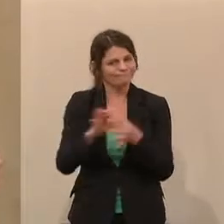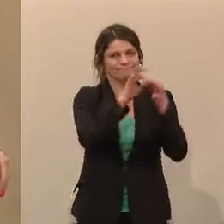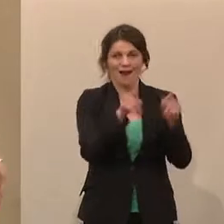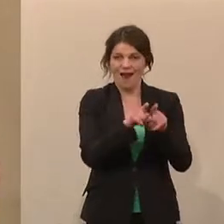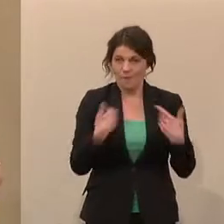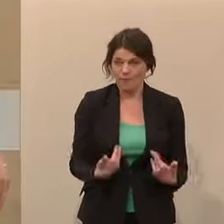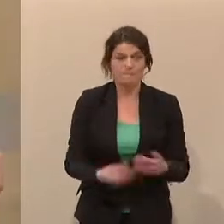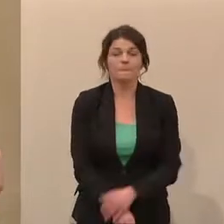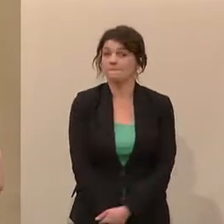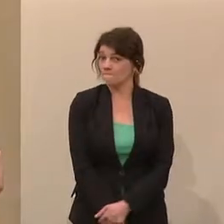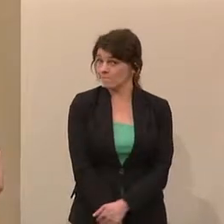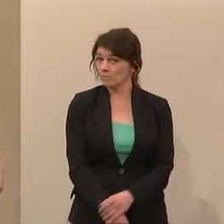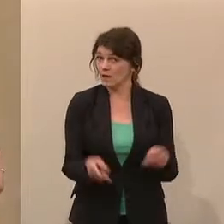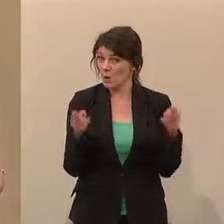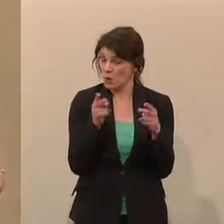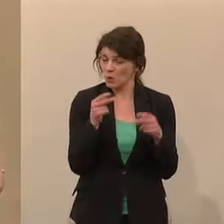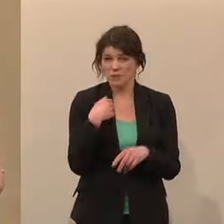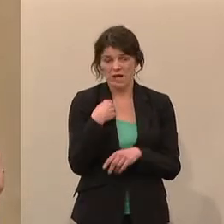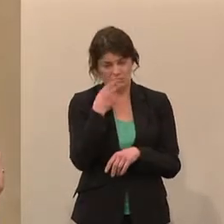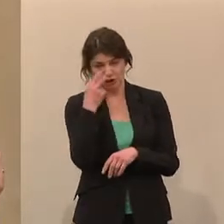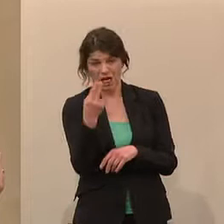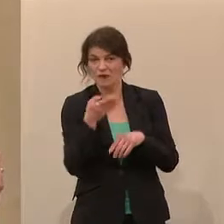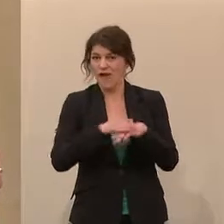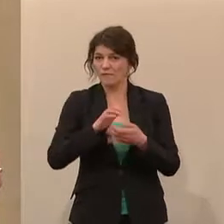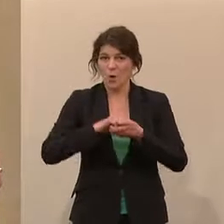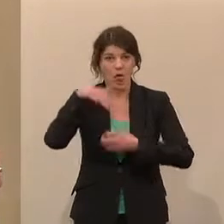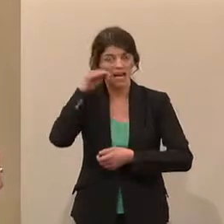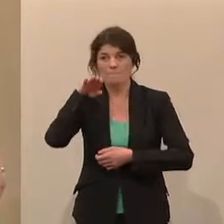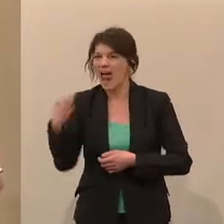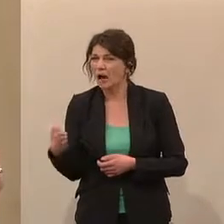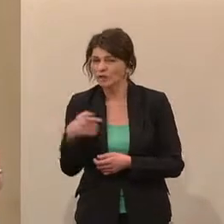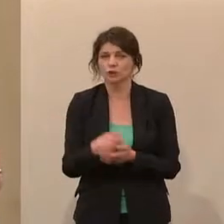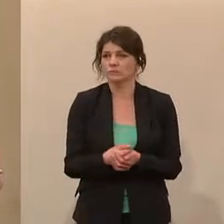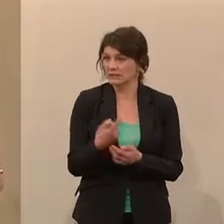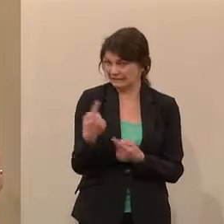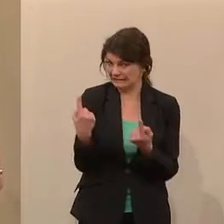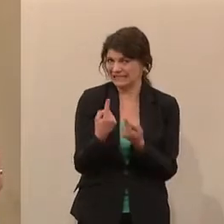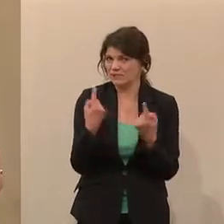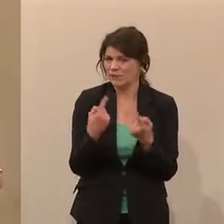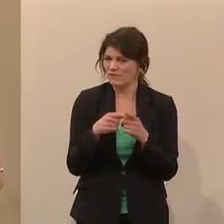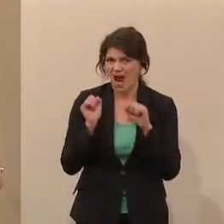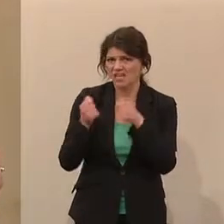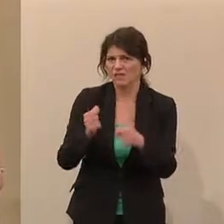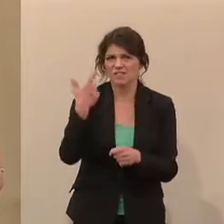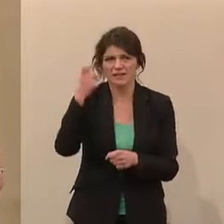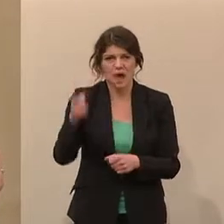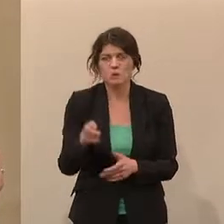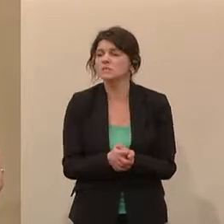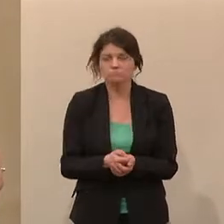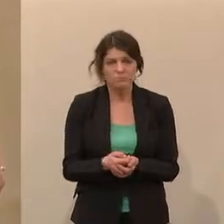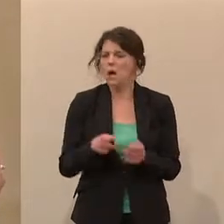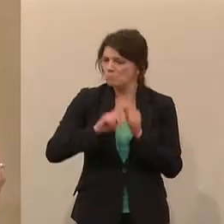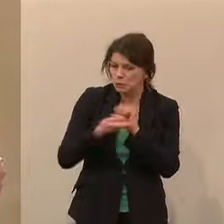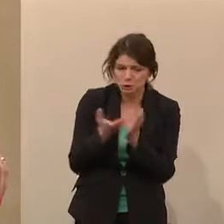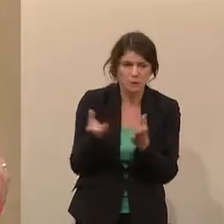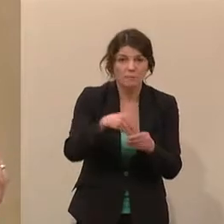kürze reflexion auf kollegin berlakovich was die situation betrifft aktion 20.000 hin oder her budgetiert